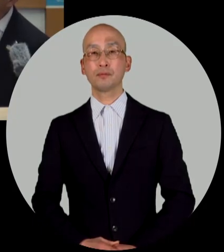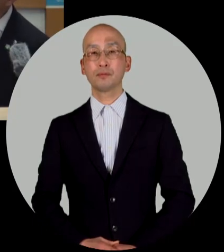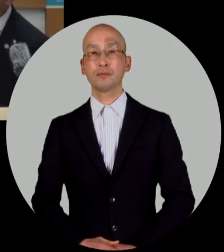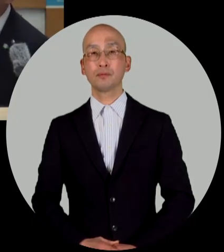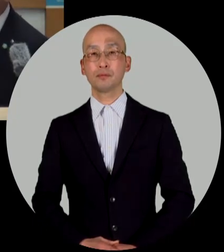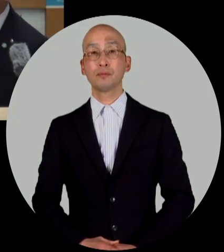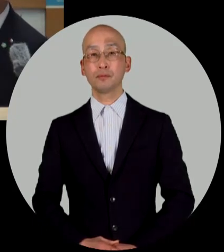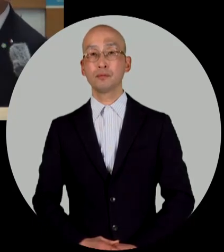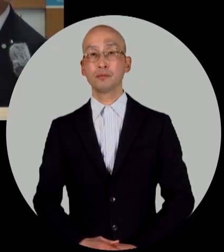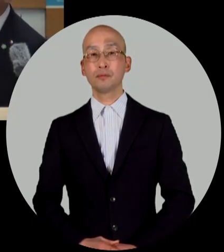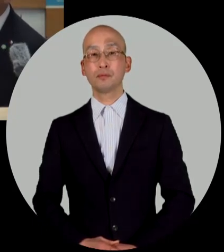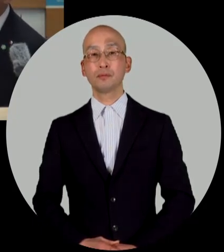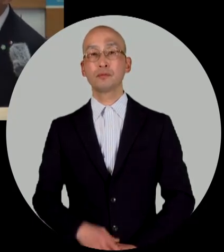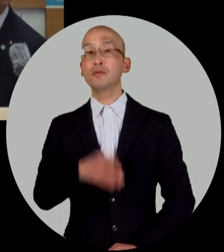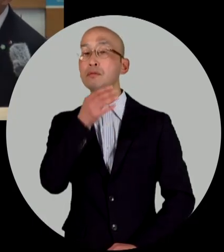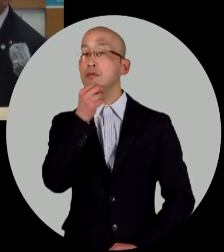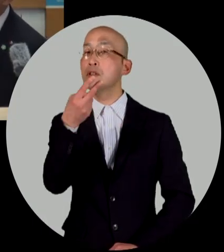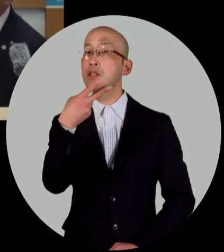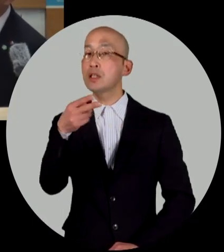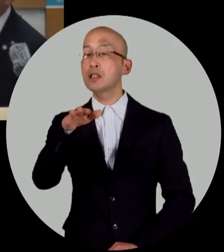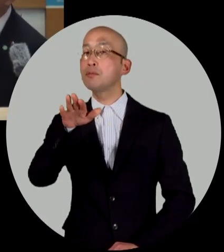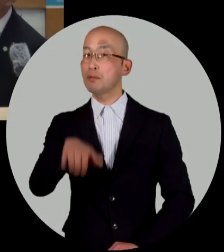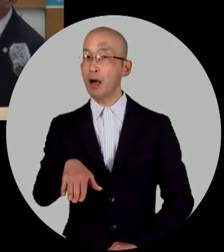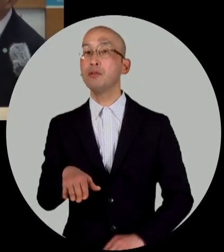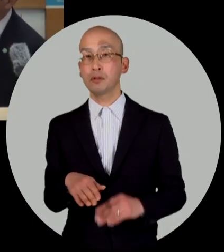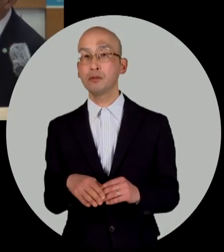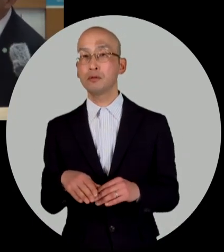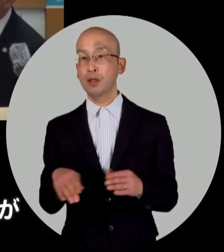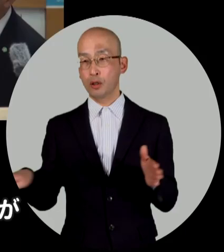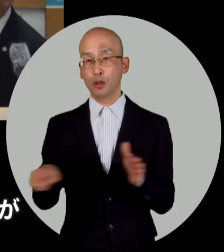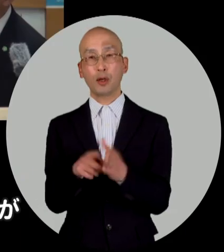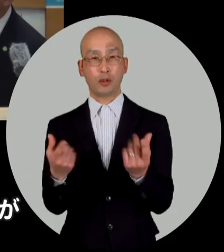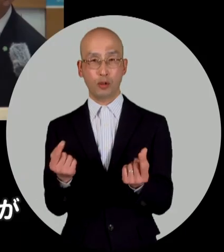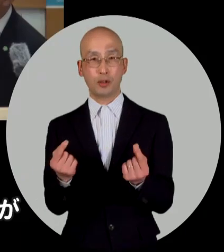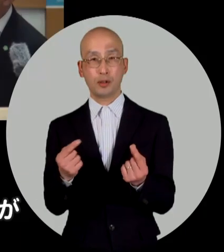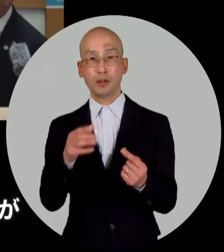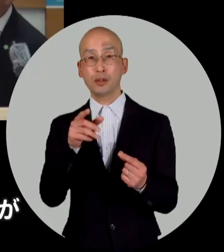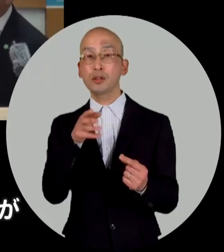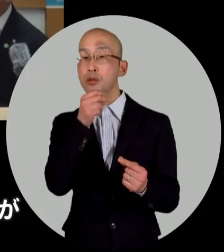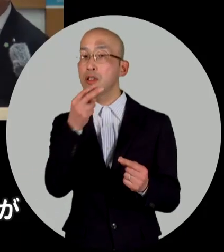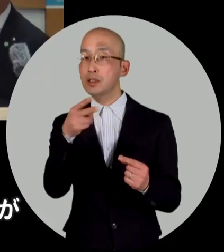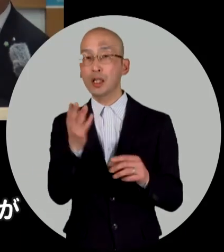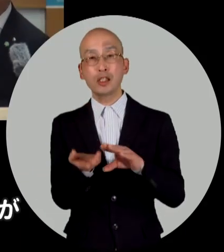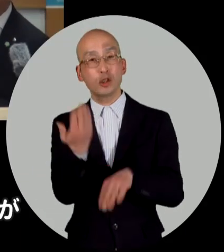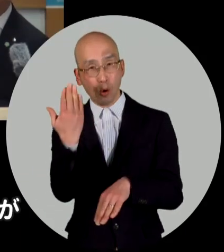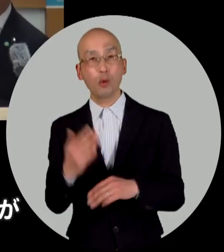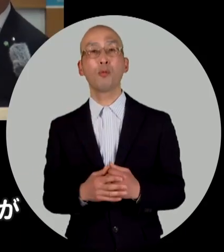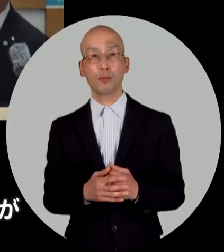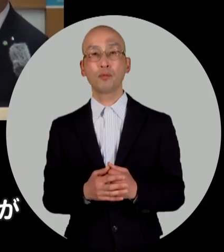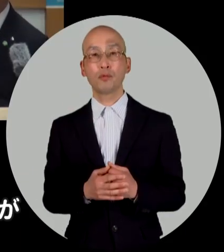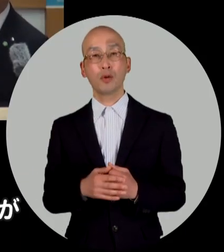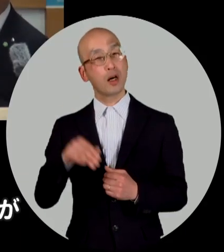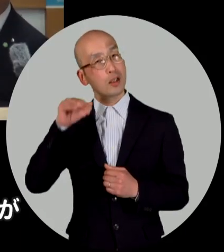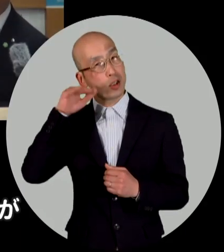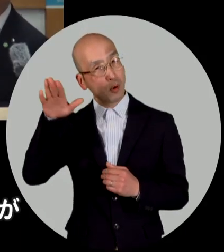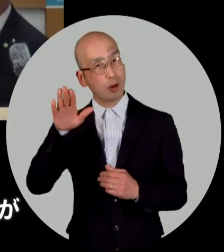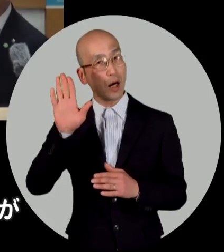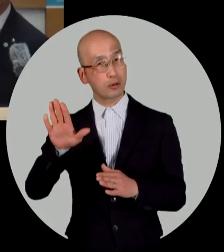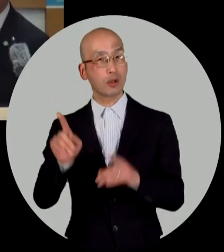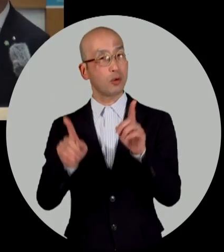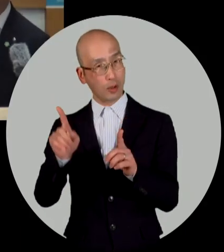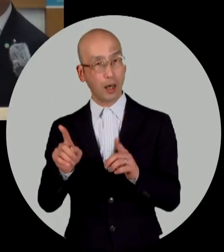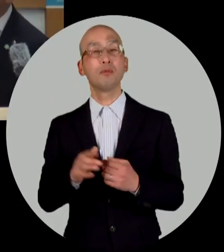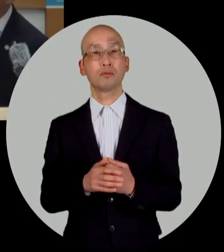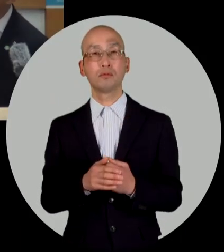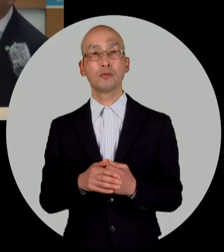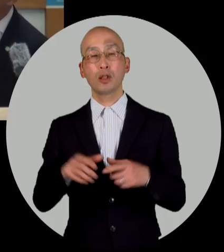これ2歳児未満のところについては、現行通りということで、2歳児以上、これもあくまで希望するかどうかですけれども